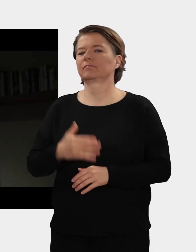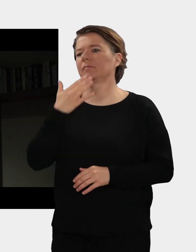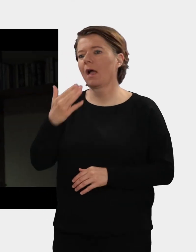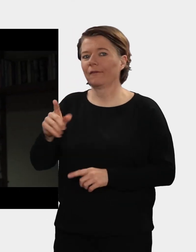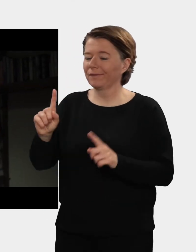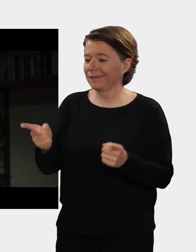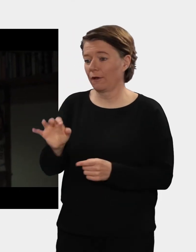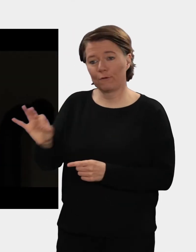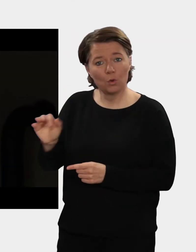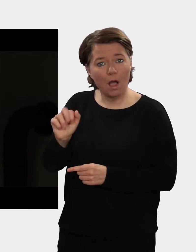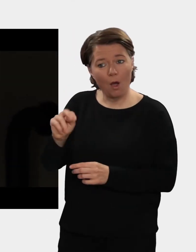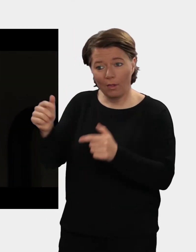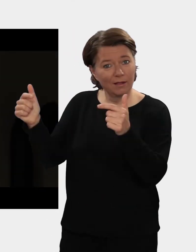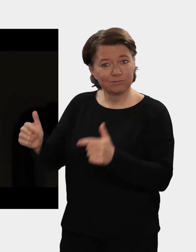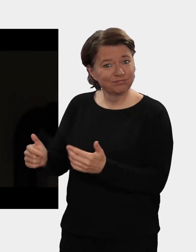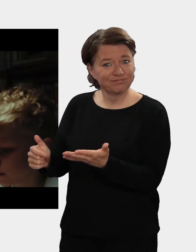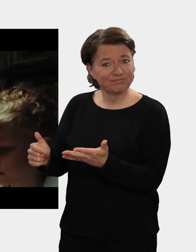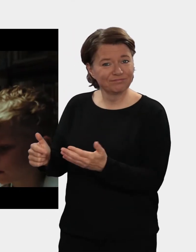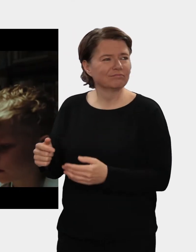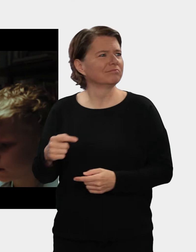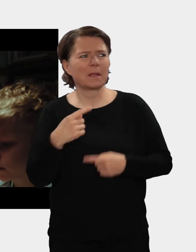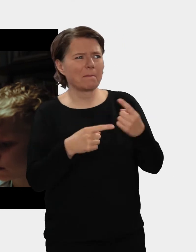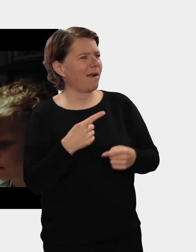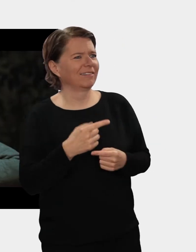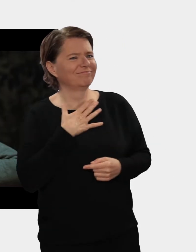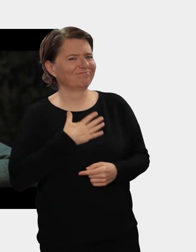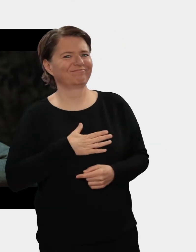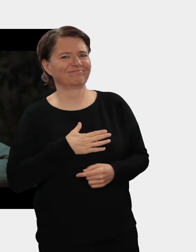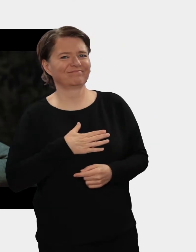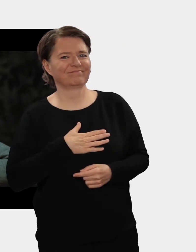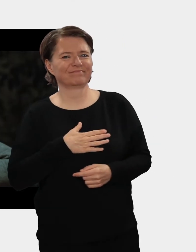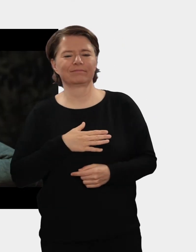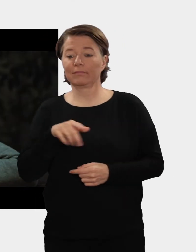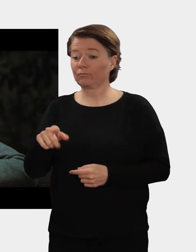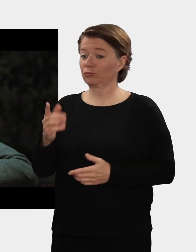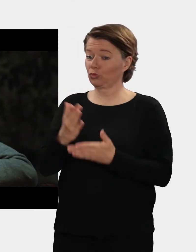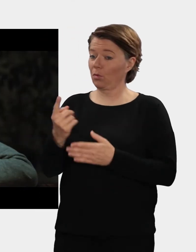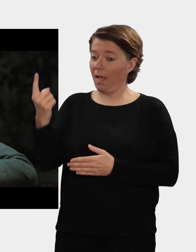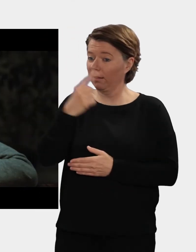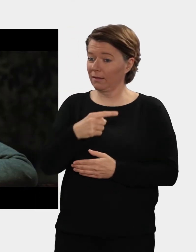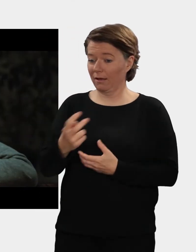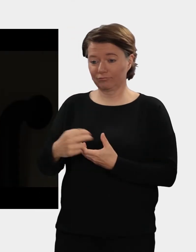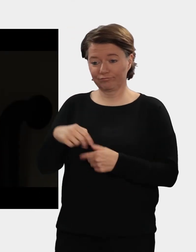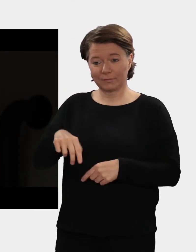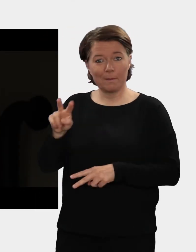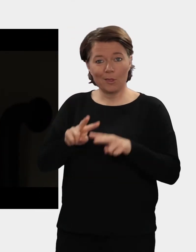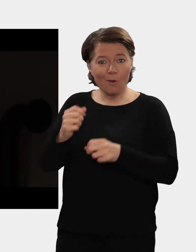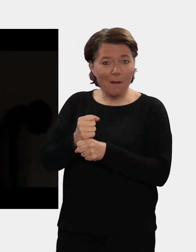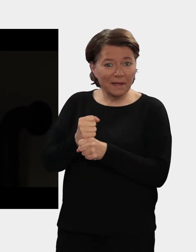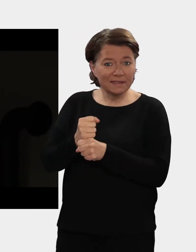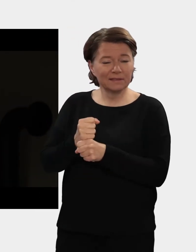Danke auch nochmal, dass du dich heute wieder um Aaron gekümmert hast. Immer doch. Weißt du, du bist jetzt schon seit fast einem Jahr als Betreuer von Aaron bei uns.